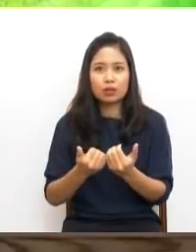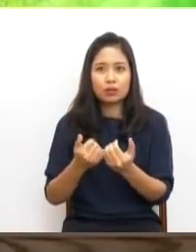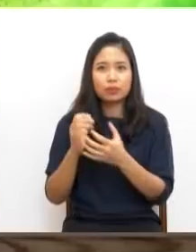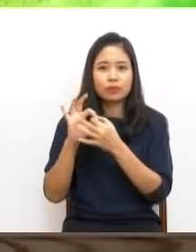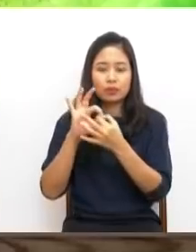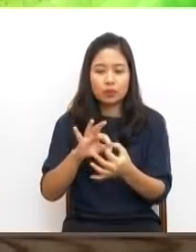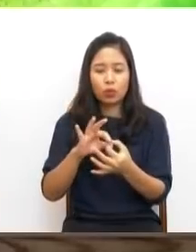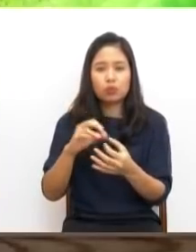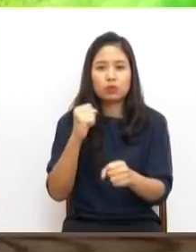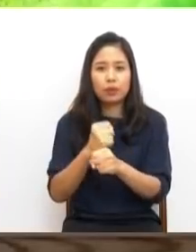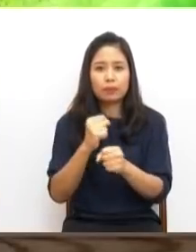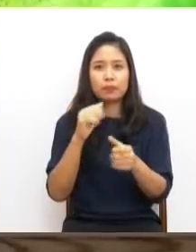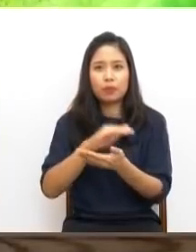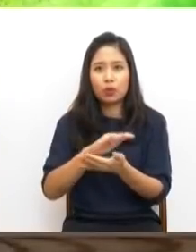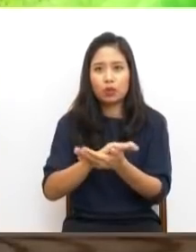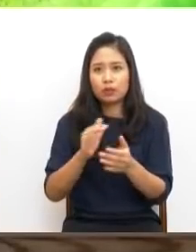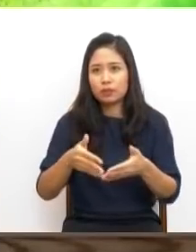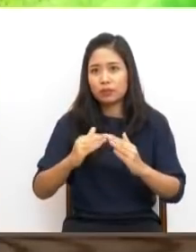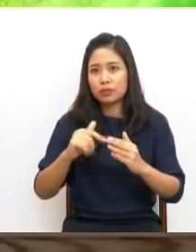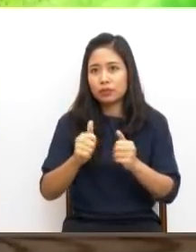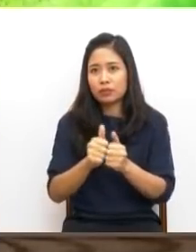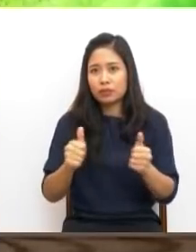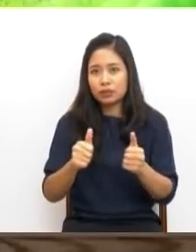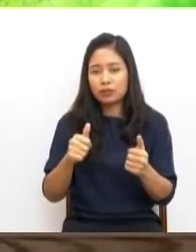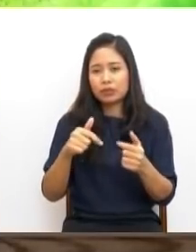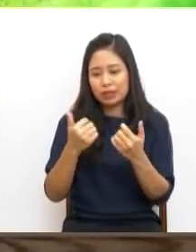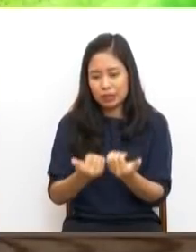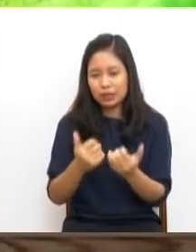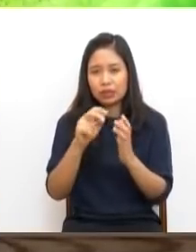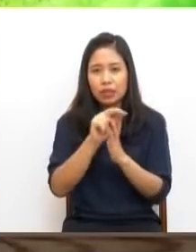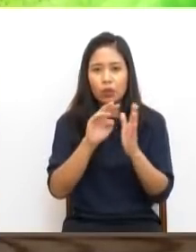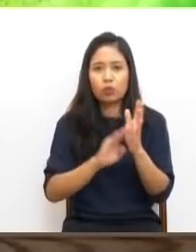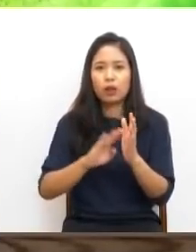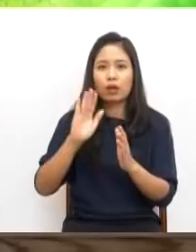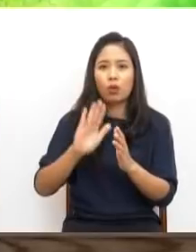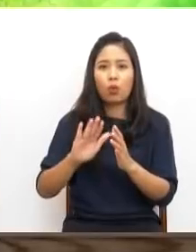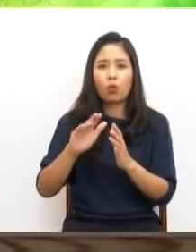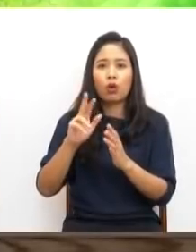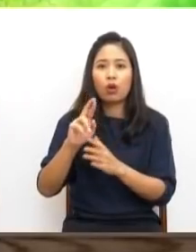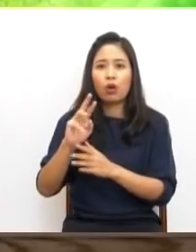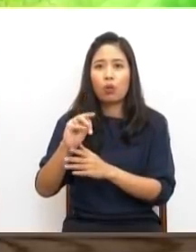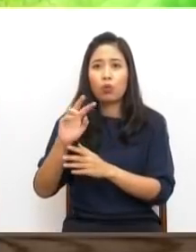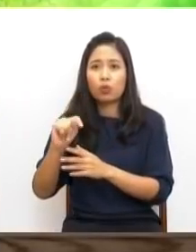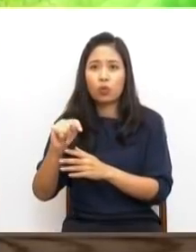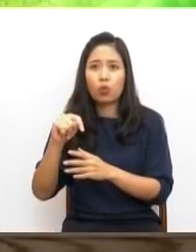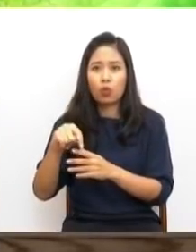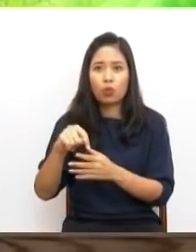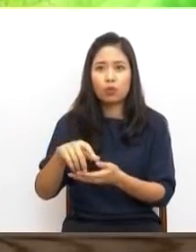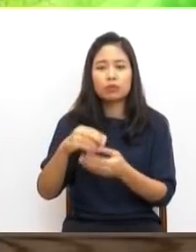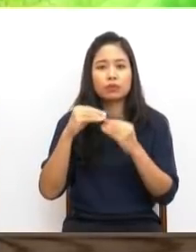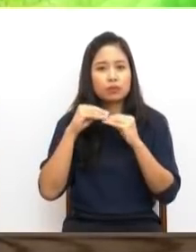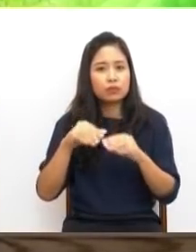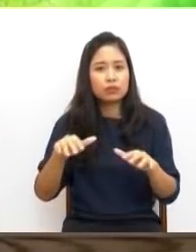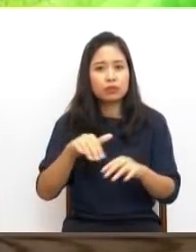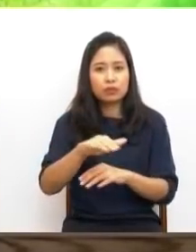ภาพอันนี้ก็เป็นอีกหนึ่งนโยบายที่ท่านรัฐมนตรีได้นำแจ้งให้ผู้บ